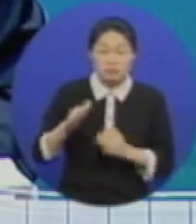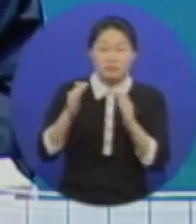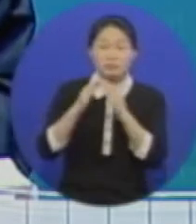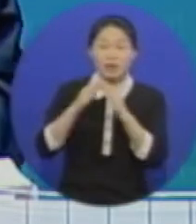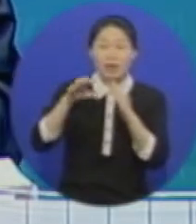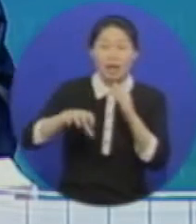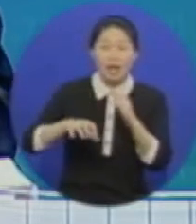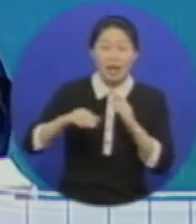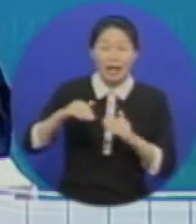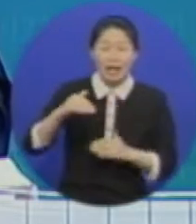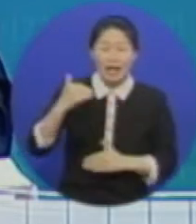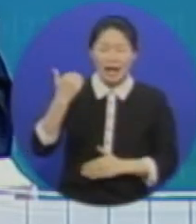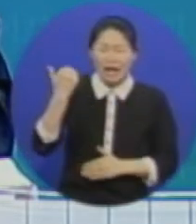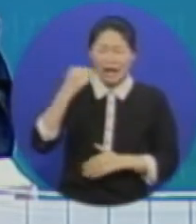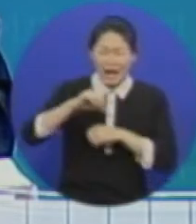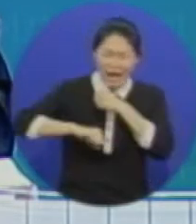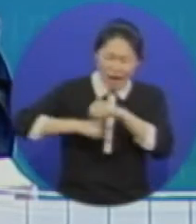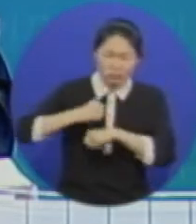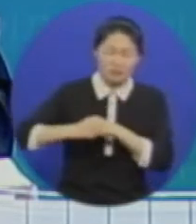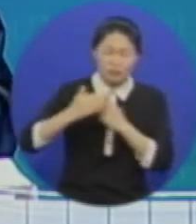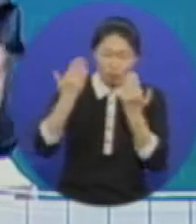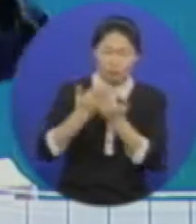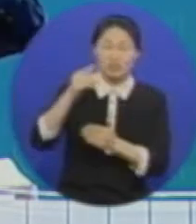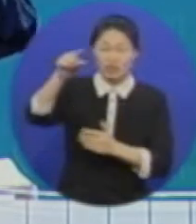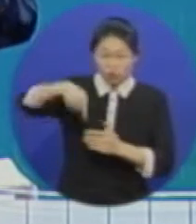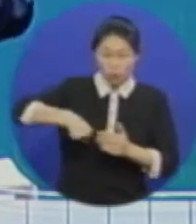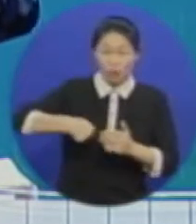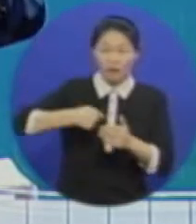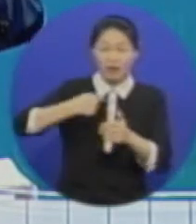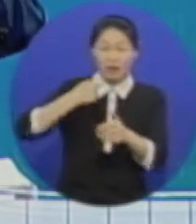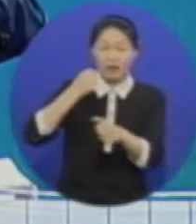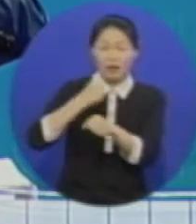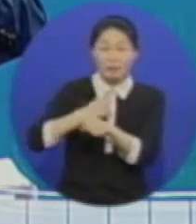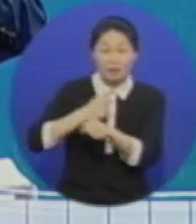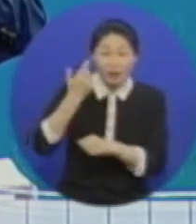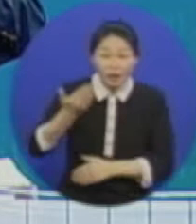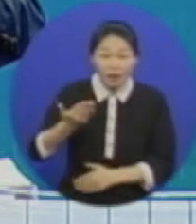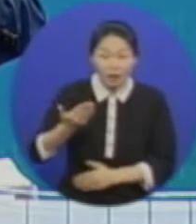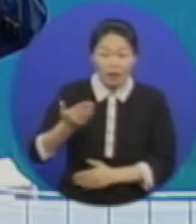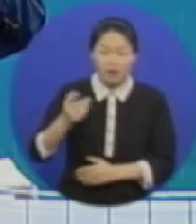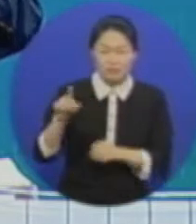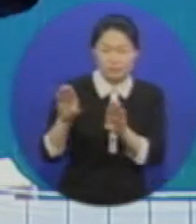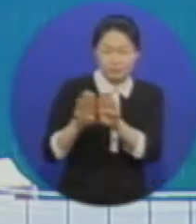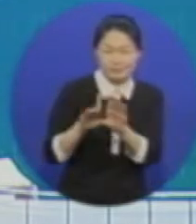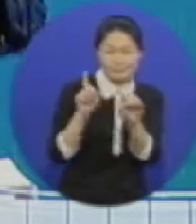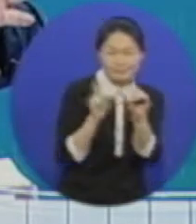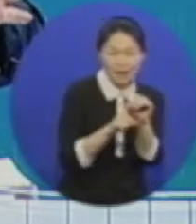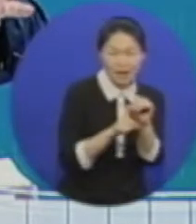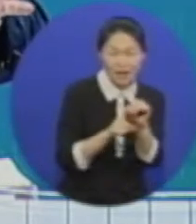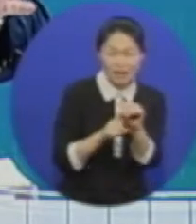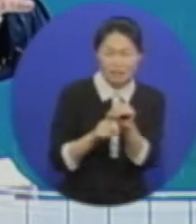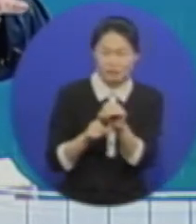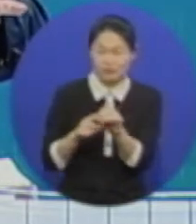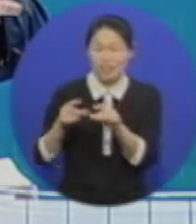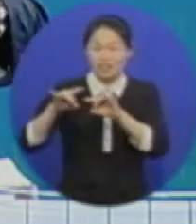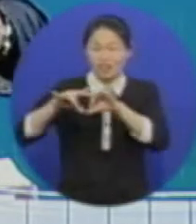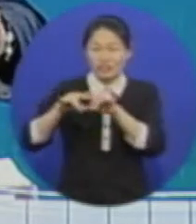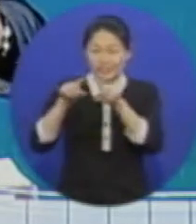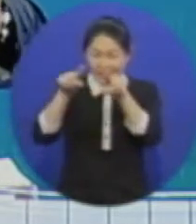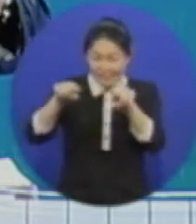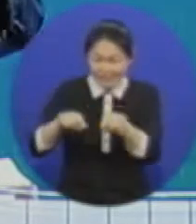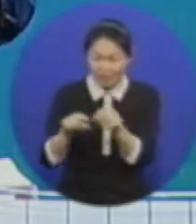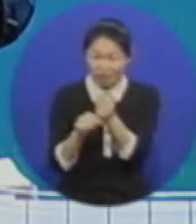아무나 들어오게 해요 어떻든지 문단속을 하고 그리고 전 작기도 달고